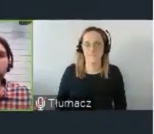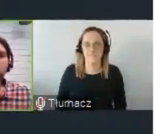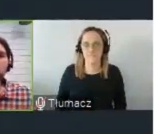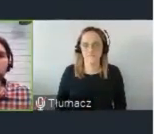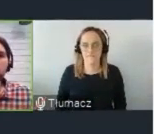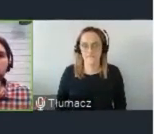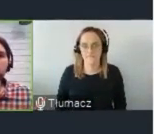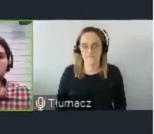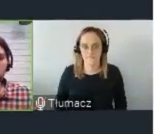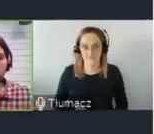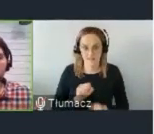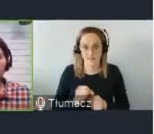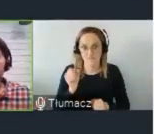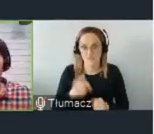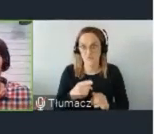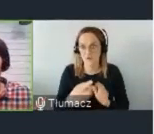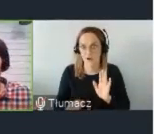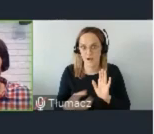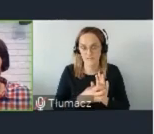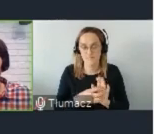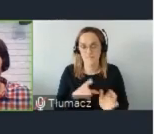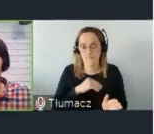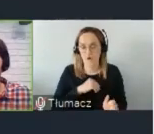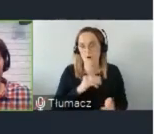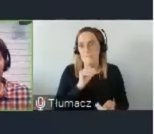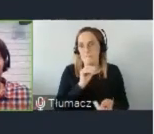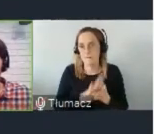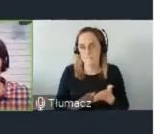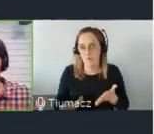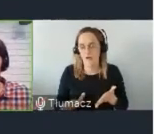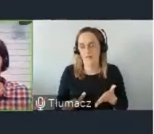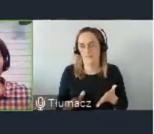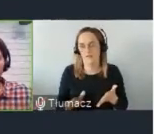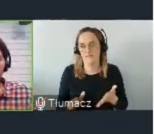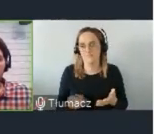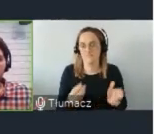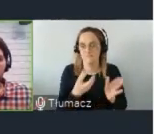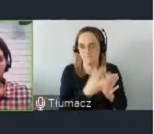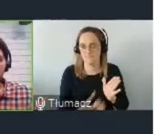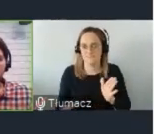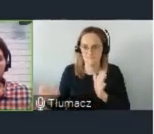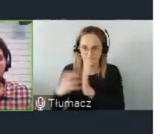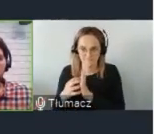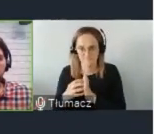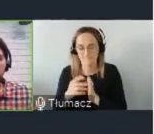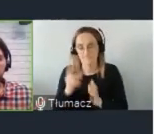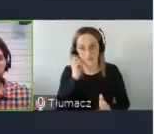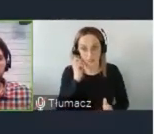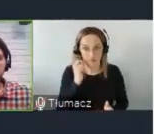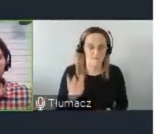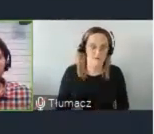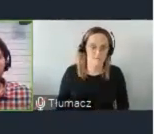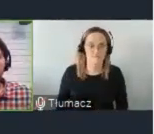O, tu jest nasza aplikacja, czyli możemy bezpłatnie zainstalować tą aplikację.